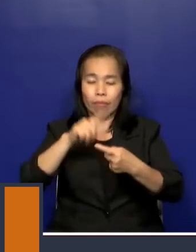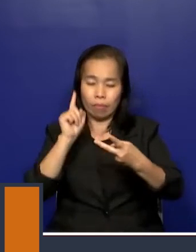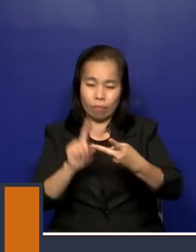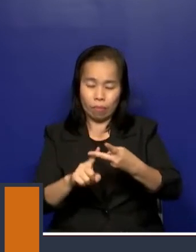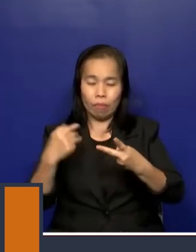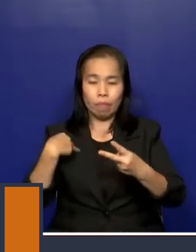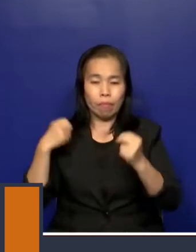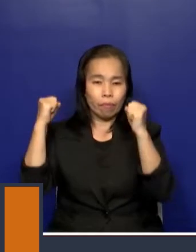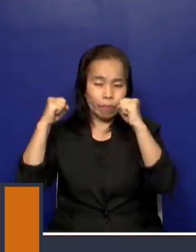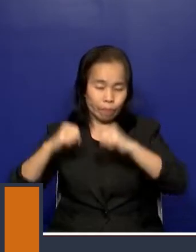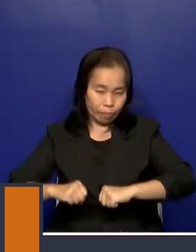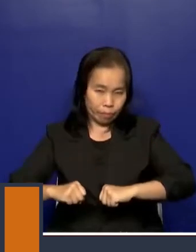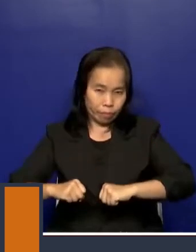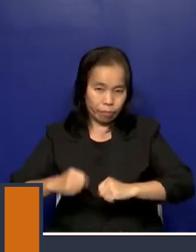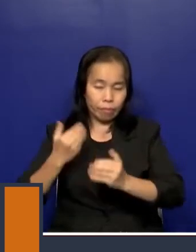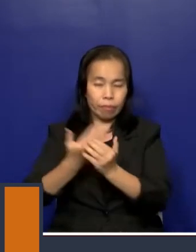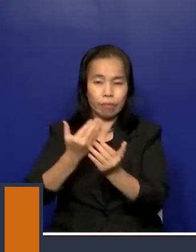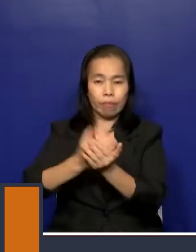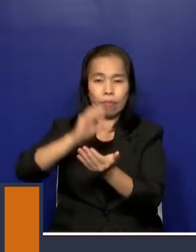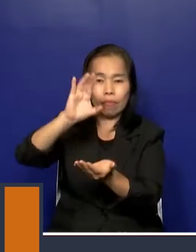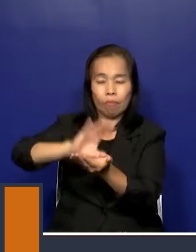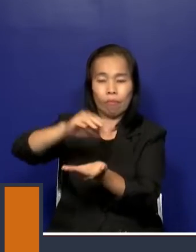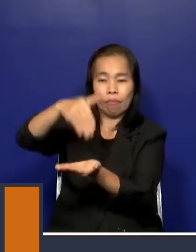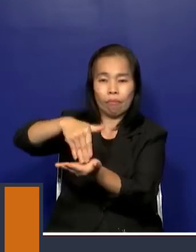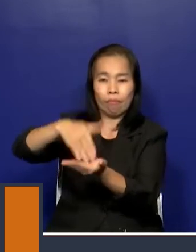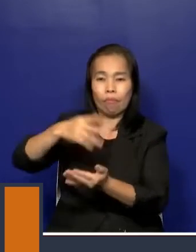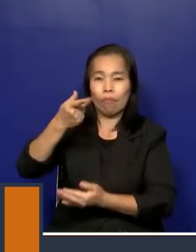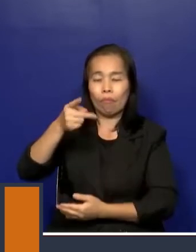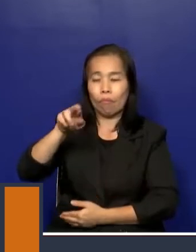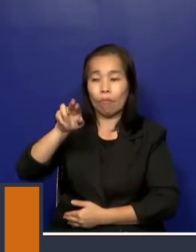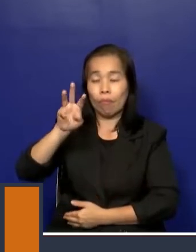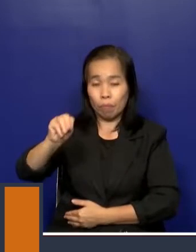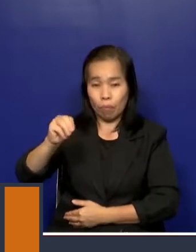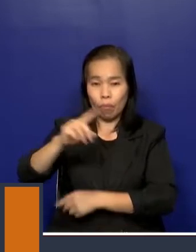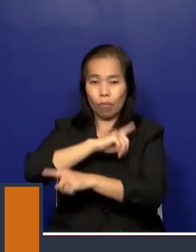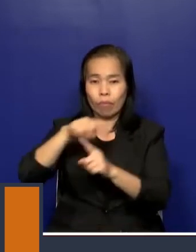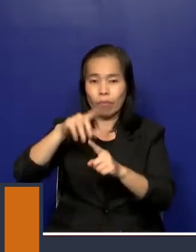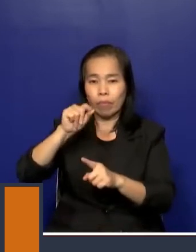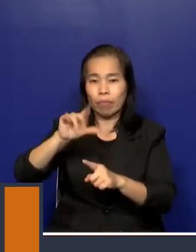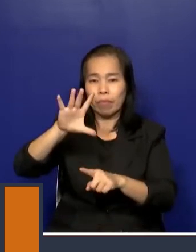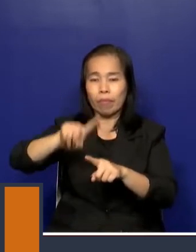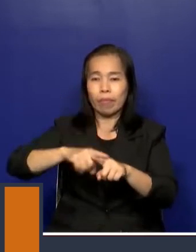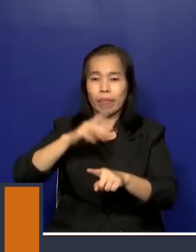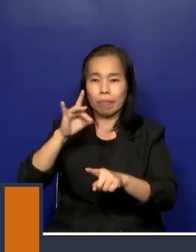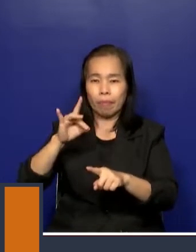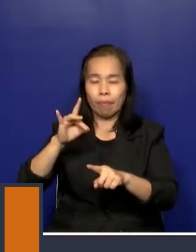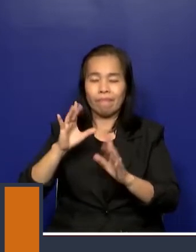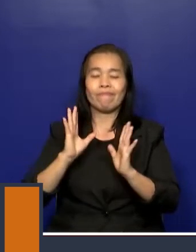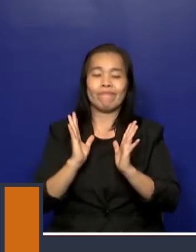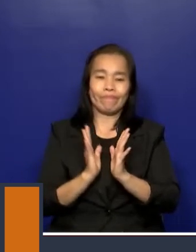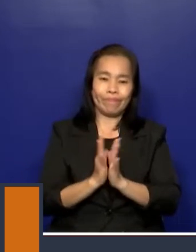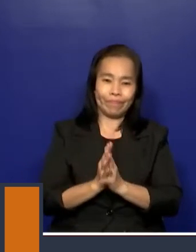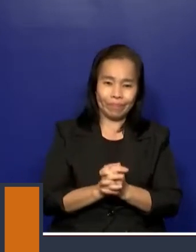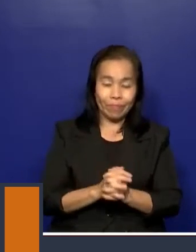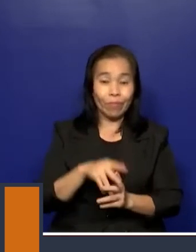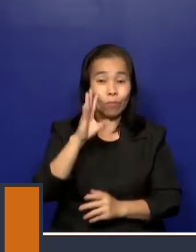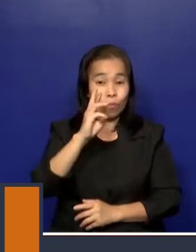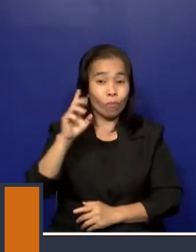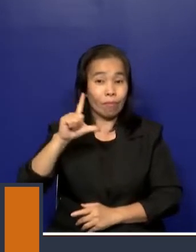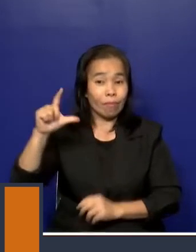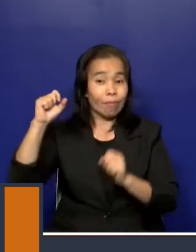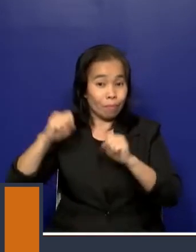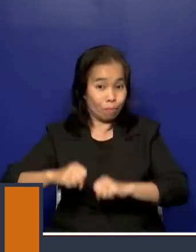ผ